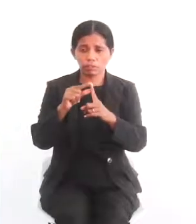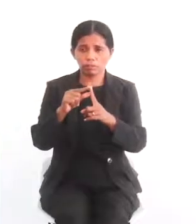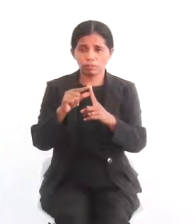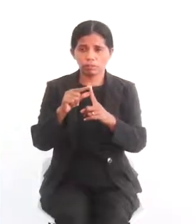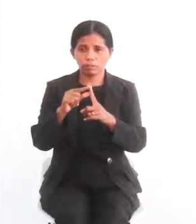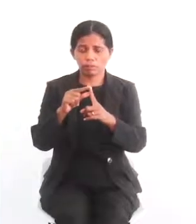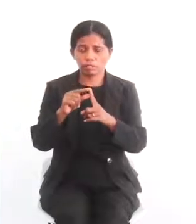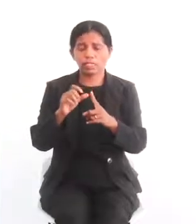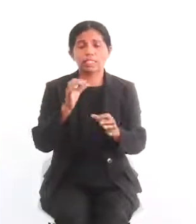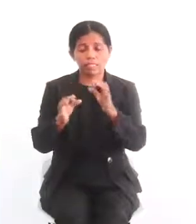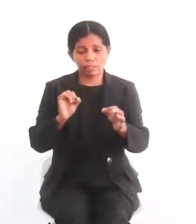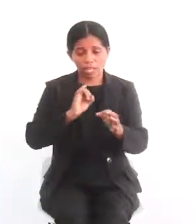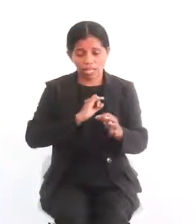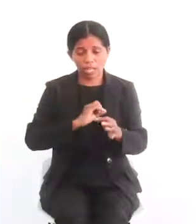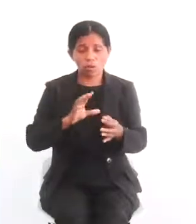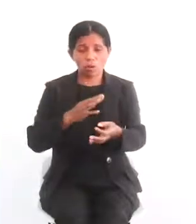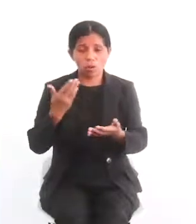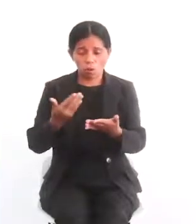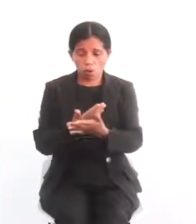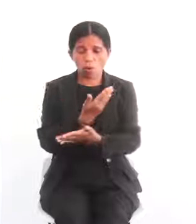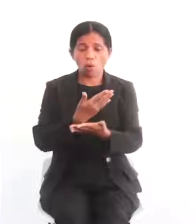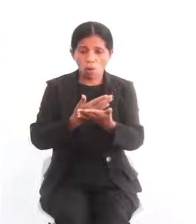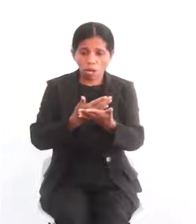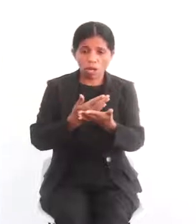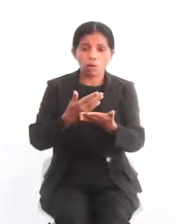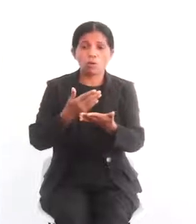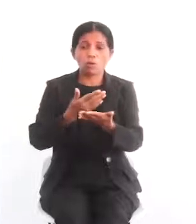Sehau hola faru ida husi loza, faru ne wensa.